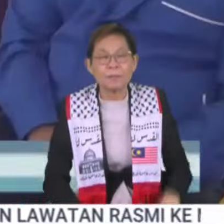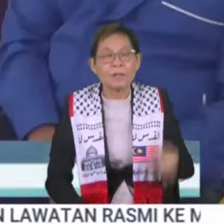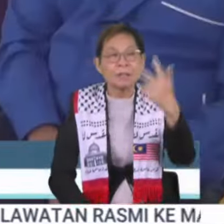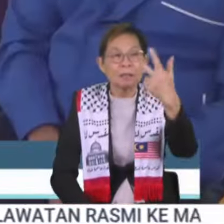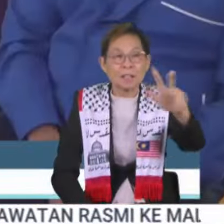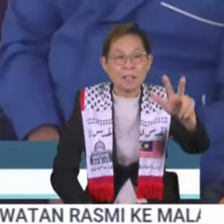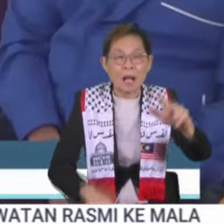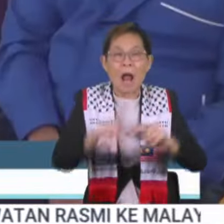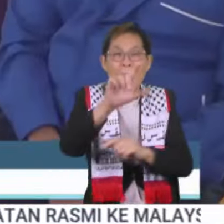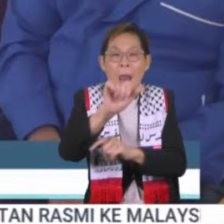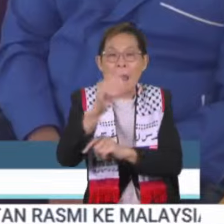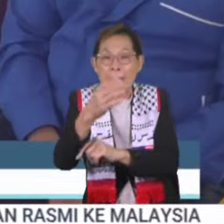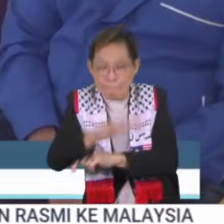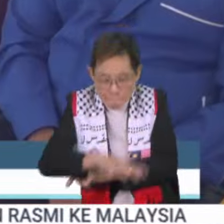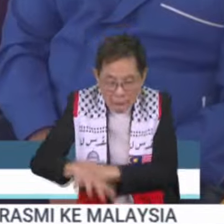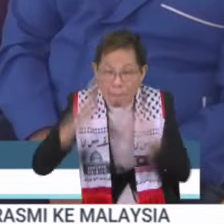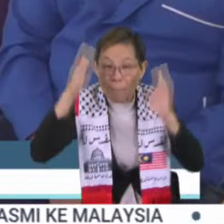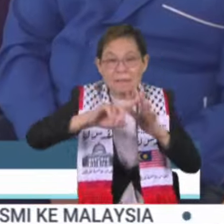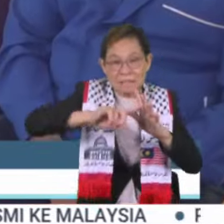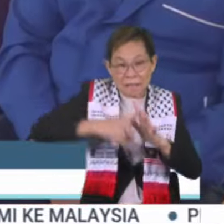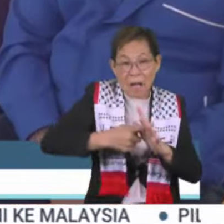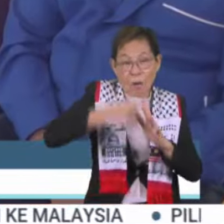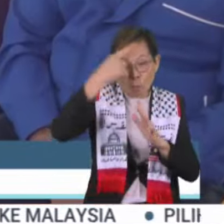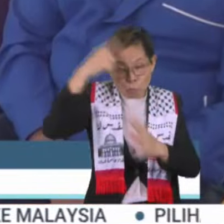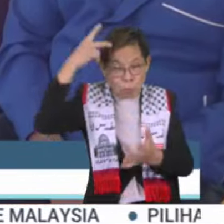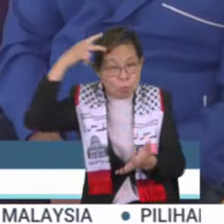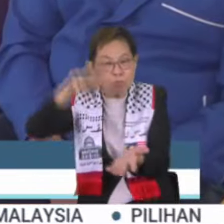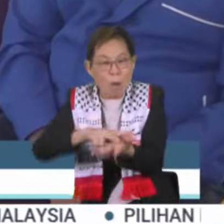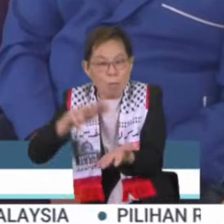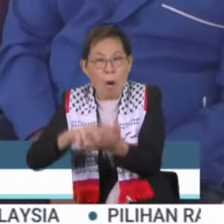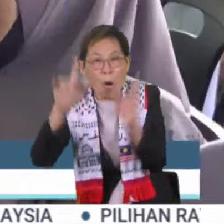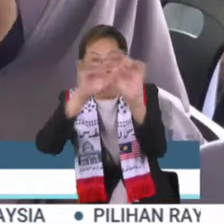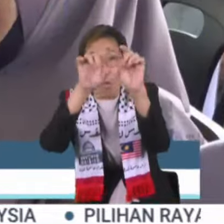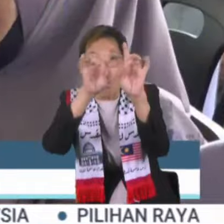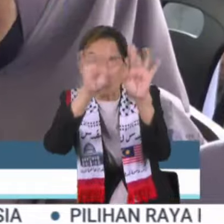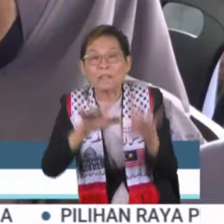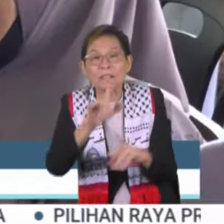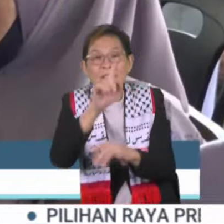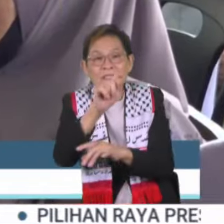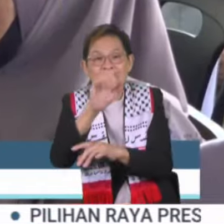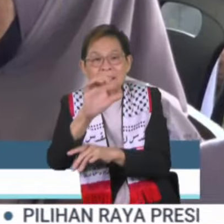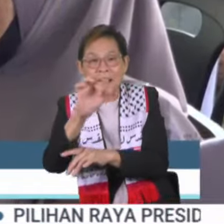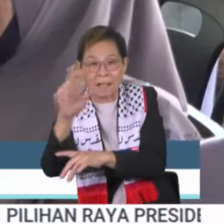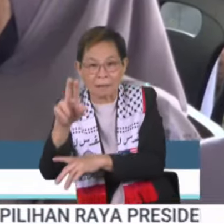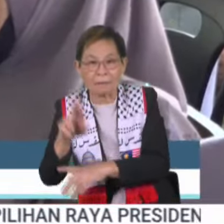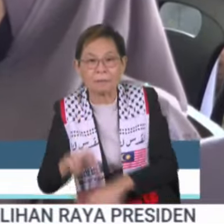Sebanyak 13 makmal di seluruh negara sedia beroperasi untuk pengesahan ujian PCR.